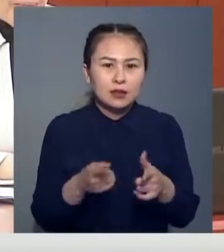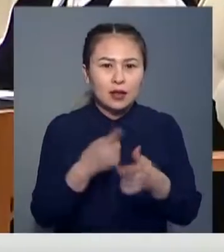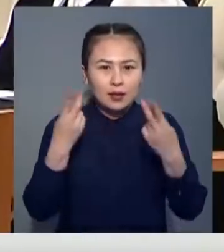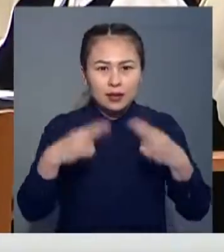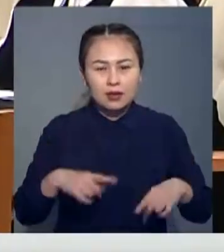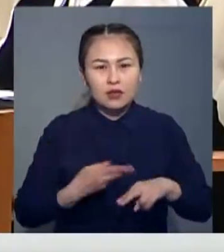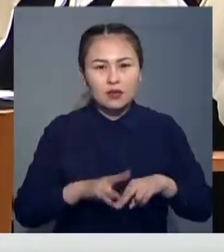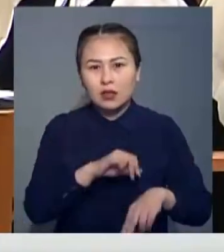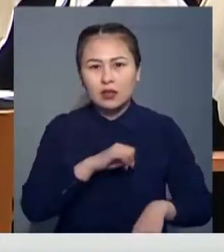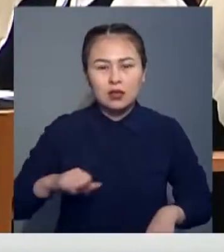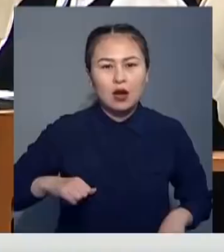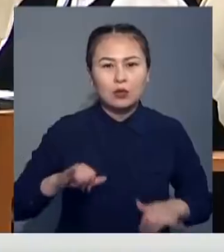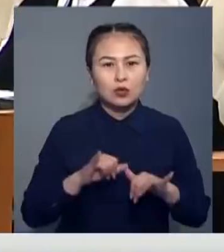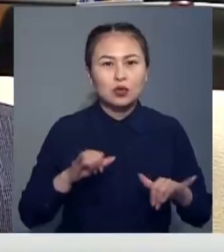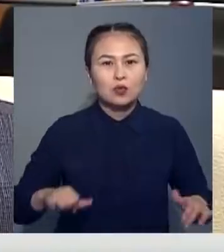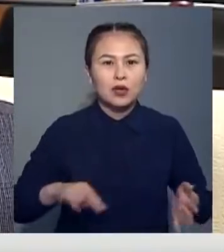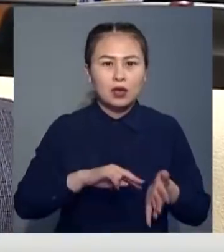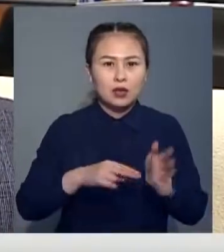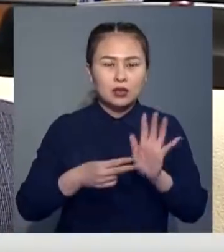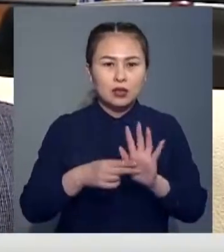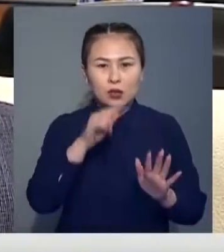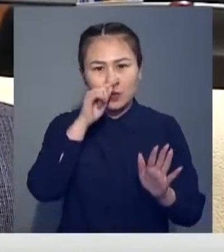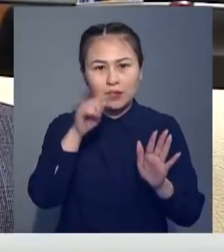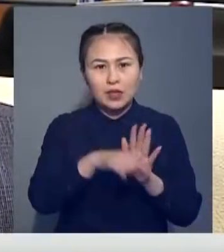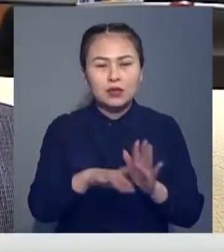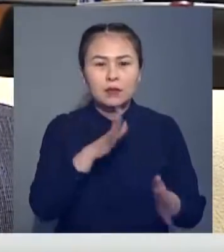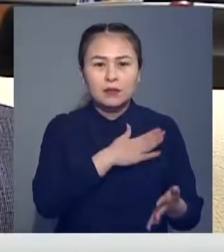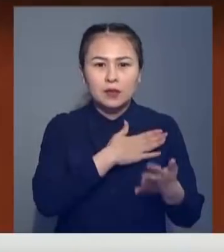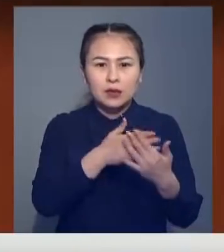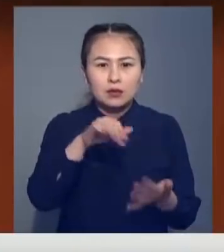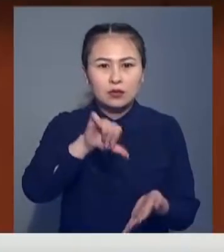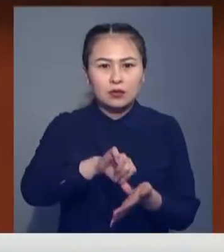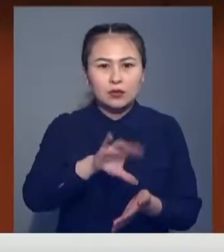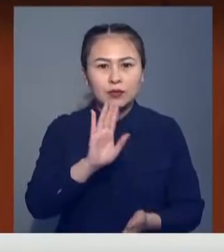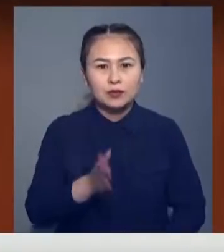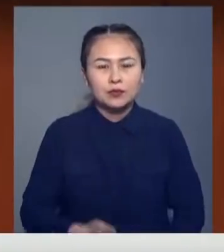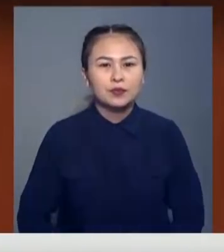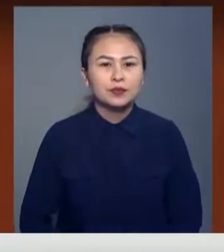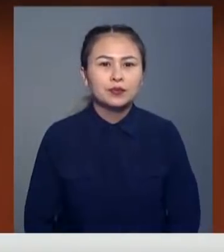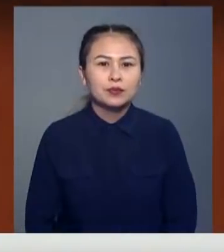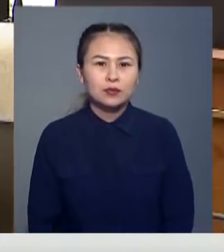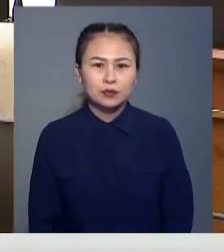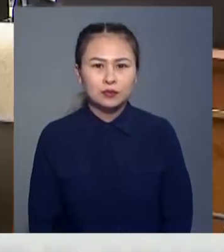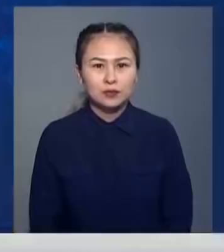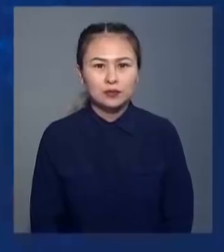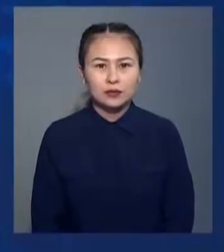деңгейде елдің дағдарыстан кейінгі даму жоспарының іске асырылуына белсенді қатысады.